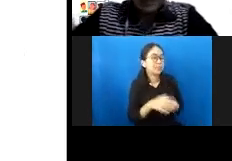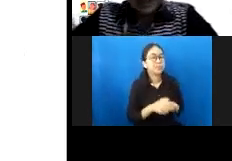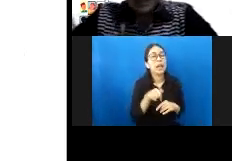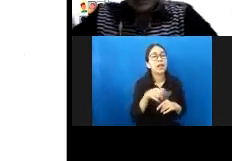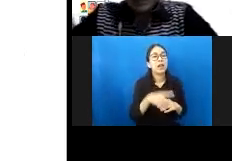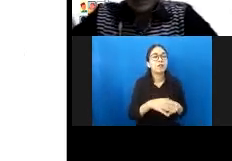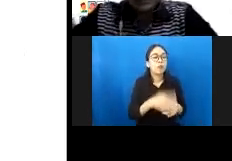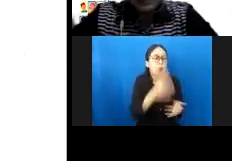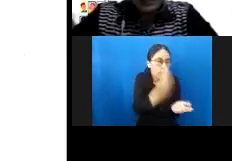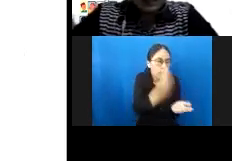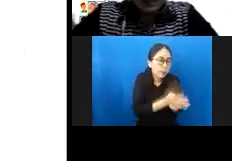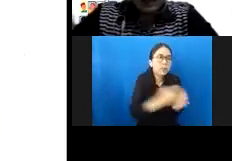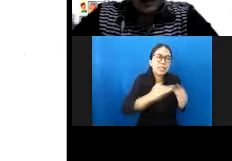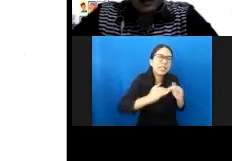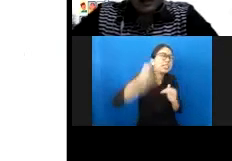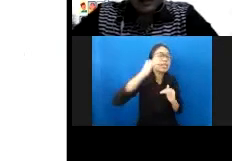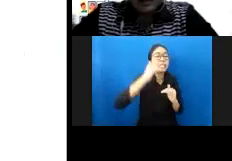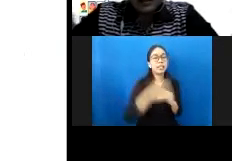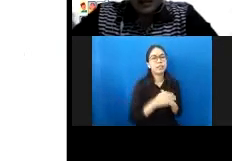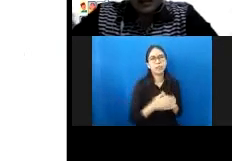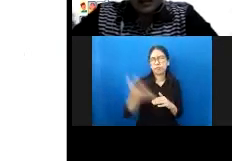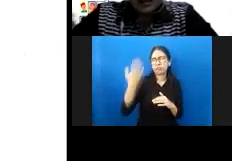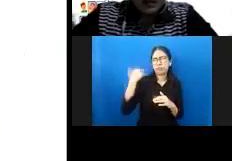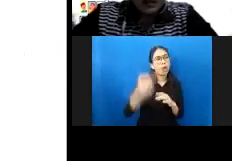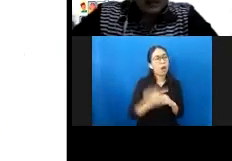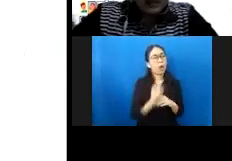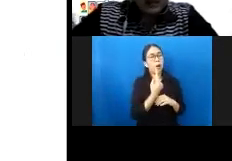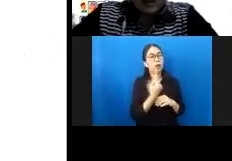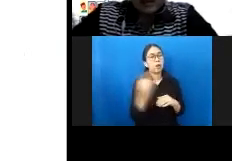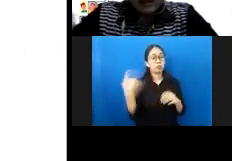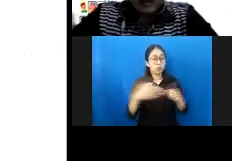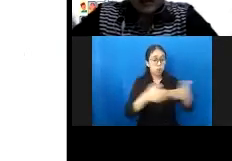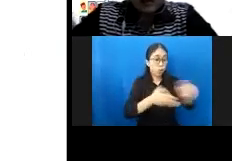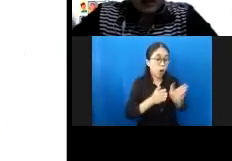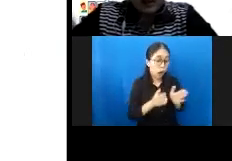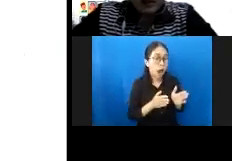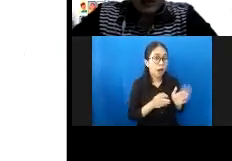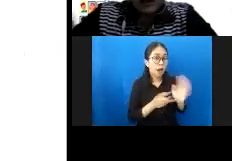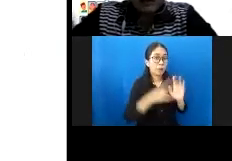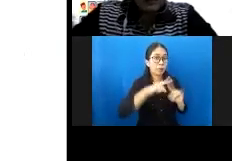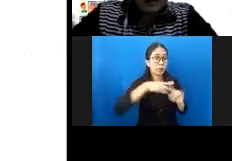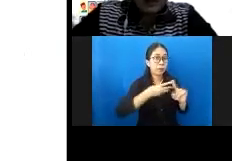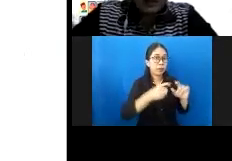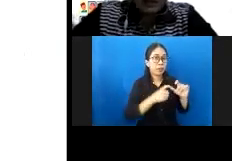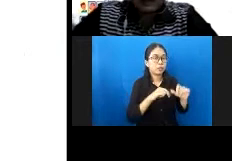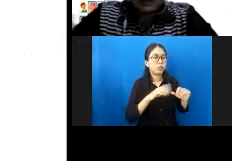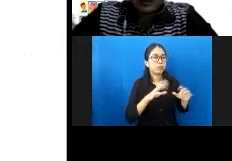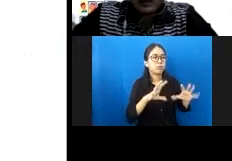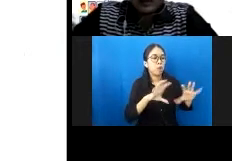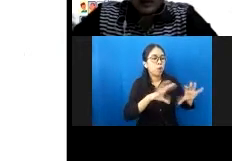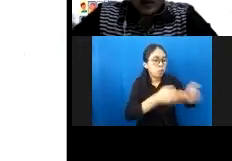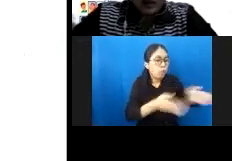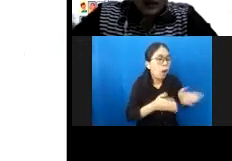yang sangat tinggi, ya. Kami pada awalnya memang ruangan MTBS itu hanya sebuah ruangan yang bergabung lah istilahnya itu,